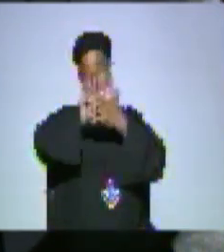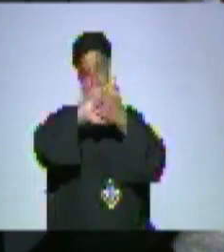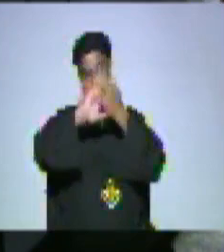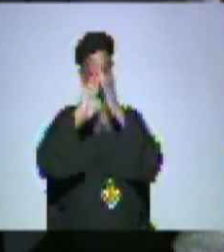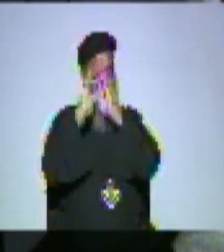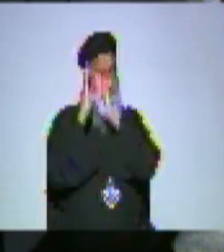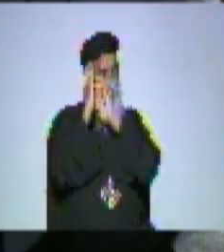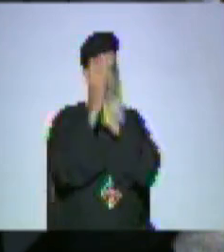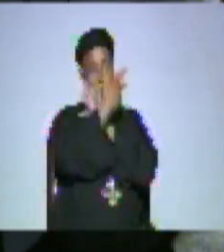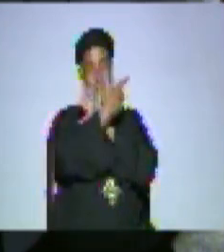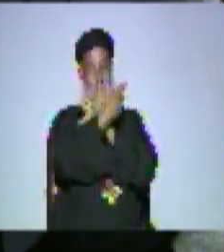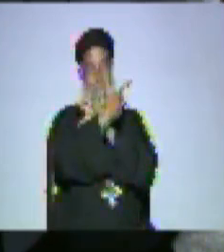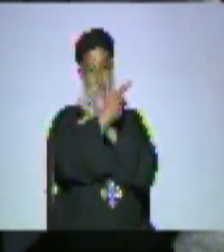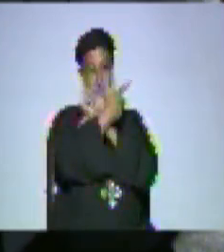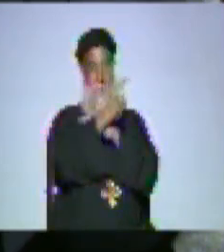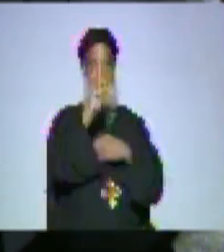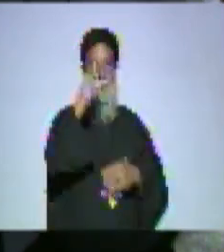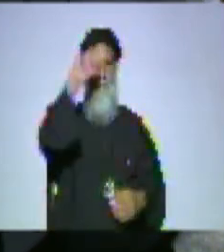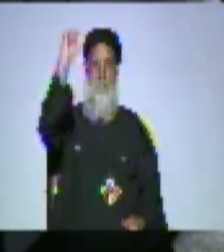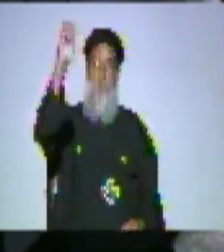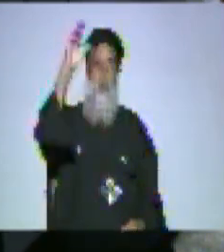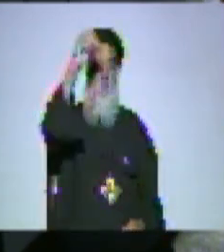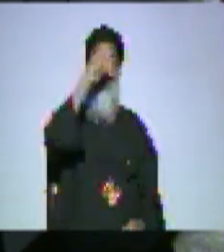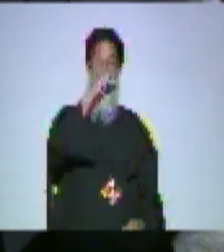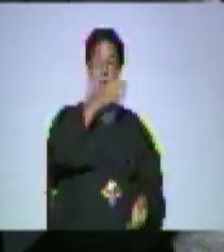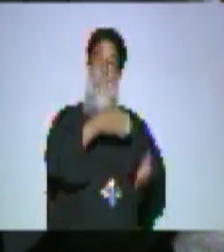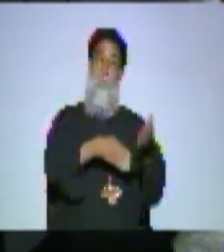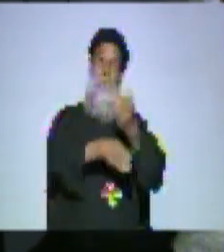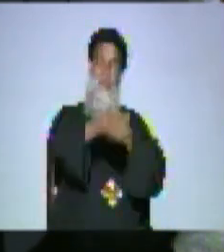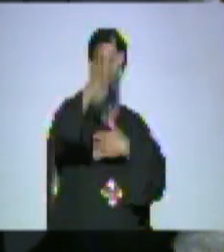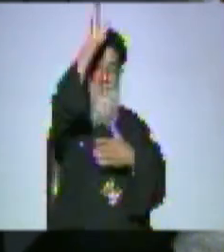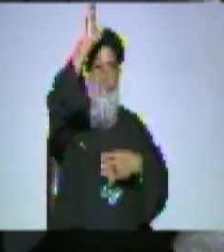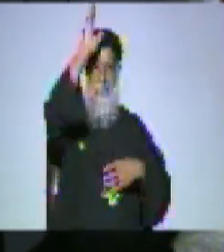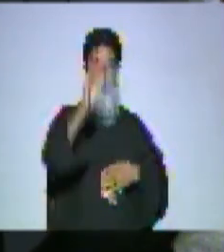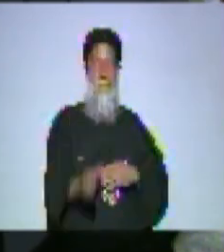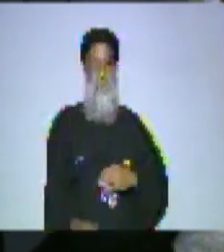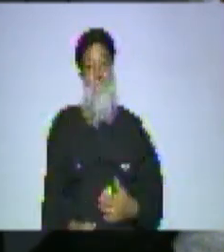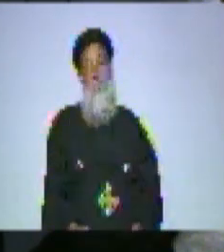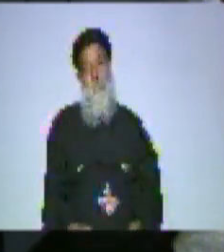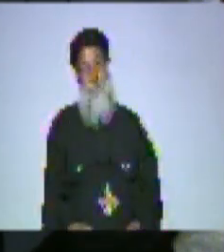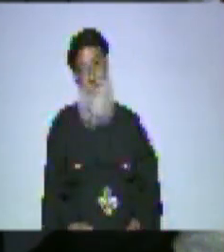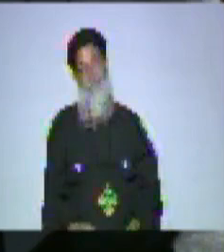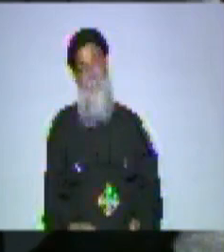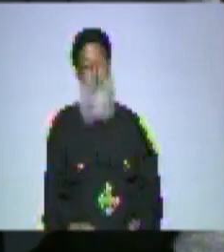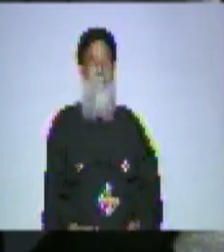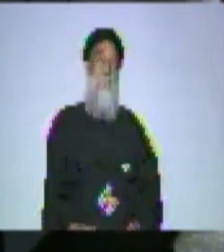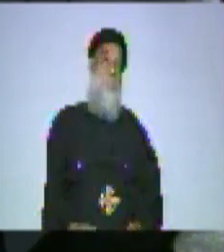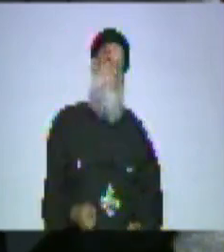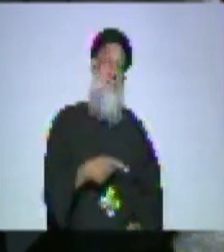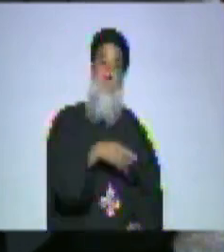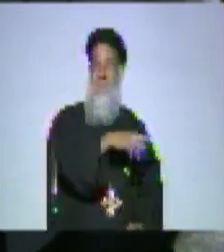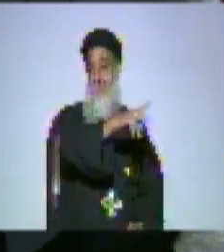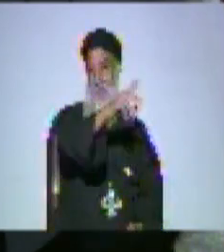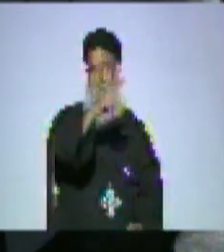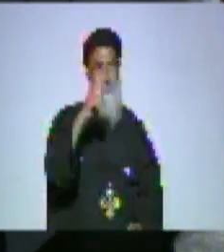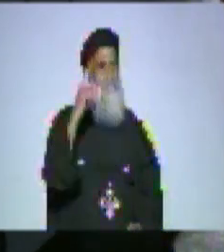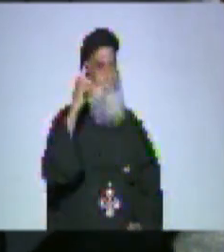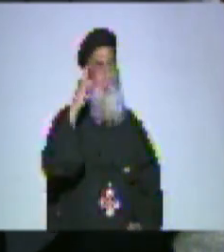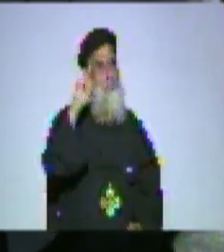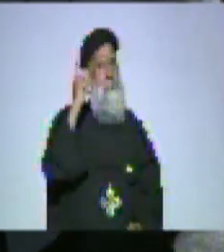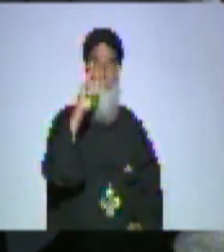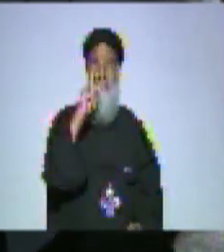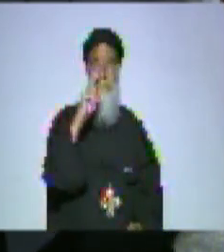بتلتفتش ليها وبتدي ضهرها وبتنصرف قبل ما بتتقال اذا انا دولت او انا مش مدرك